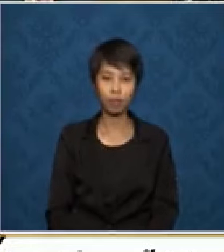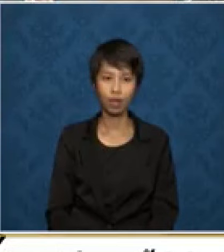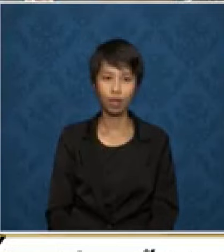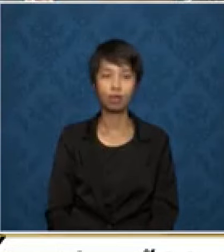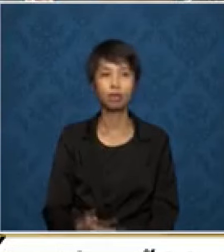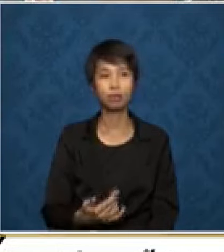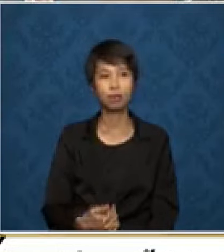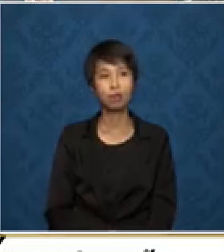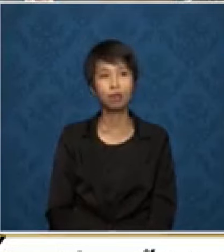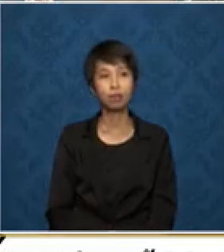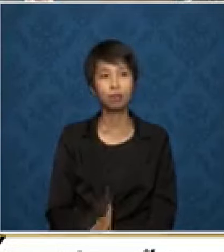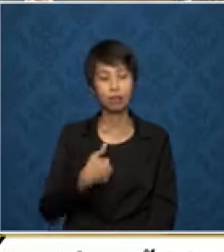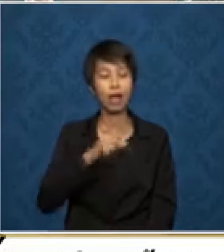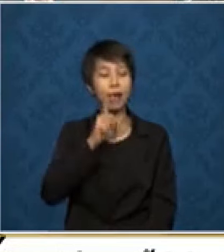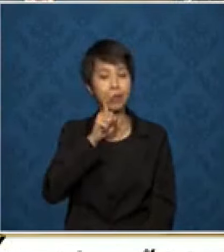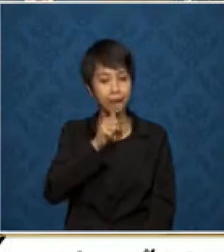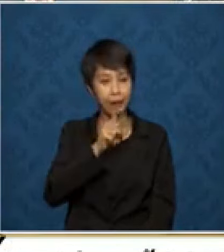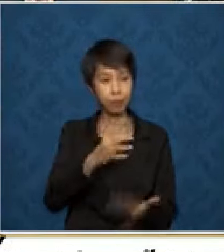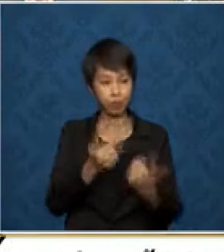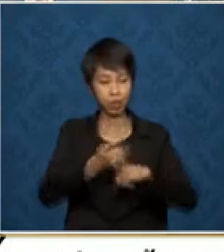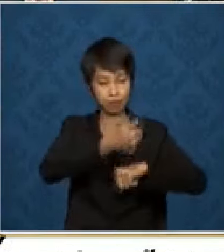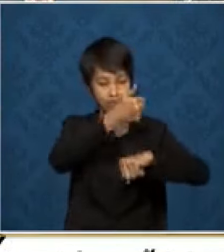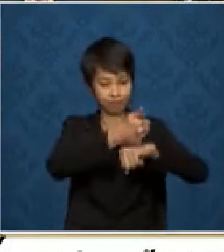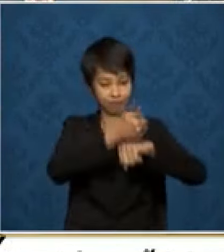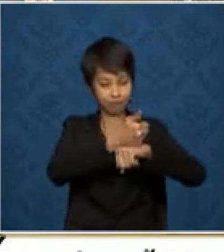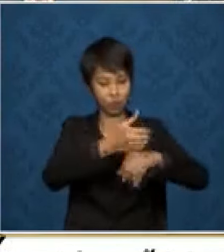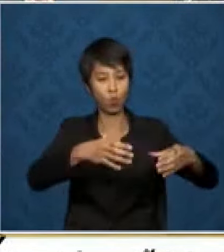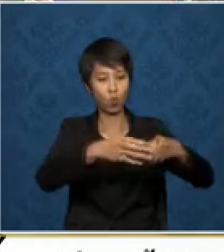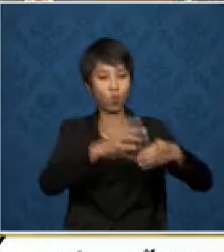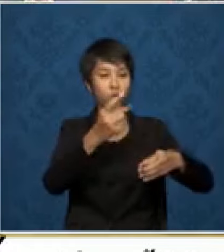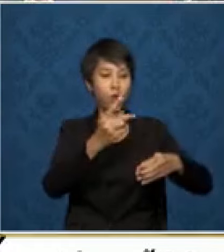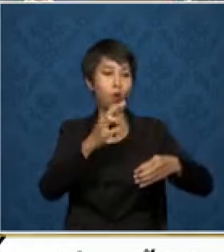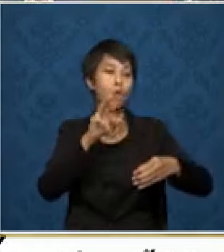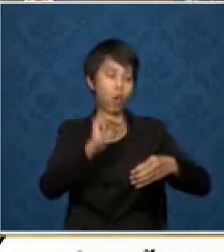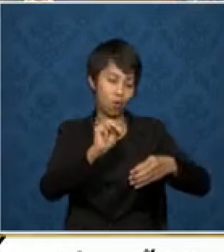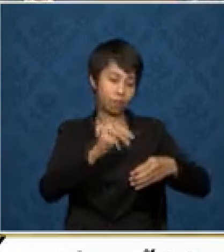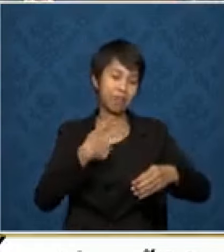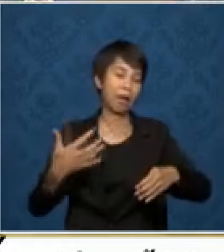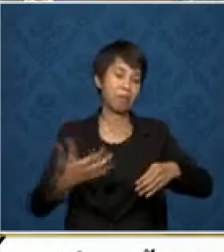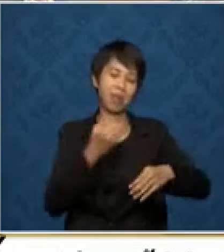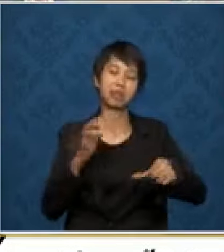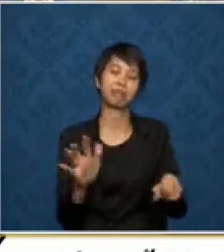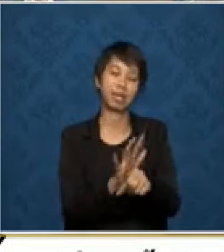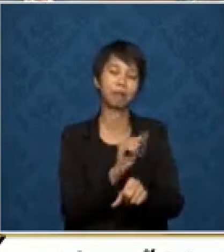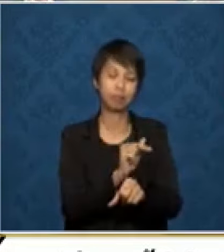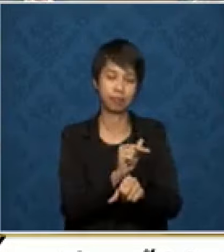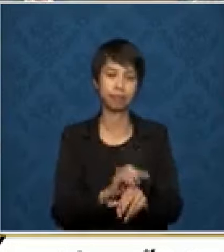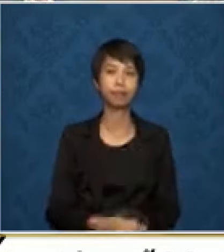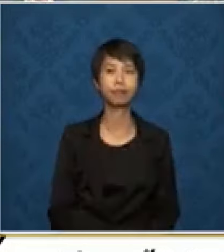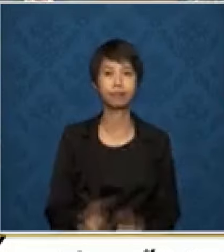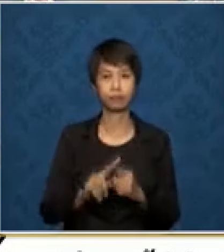ย้ำอีกครั้งครับและในฐานะนั่งหัวโต๊ะในครมที่มีอำนาจมีนโยบายได้